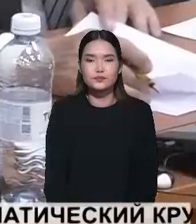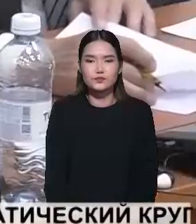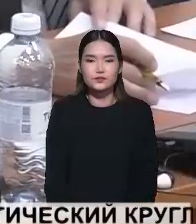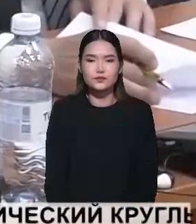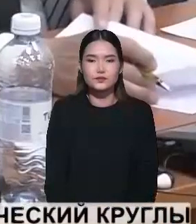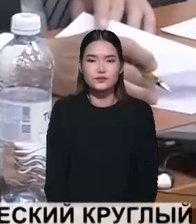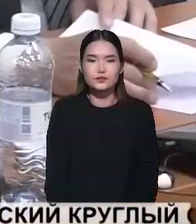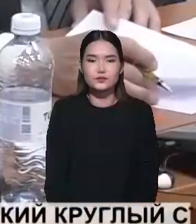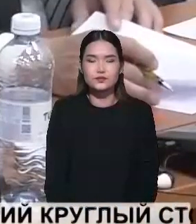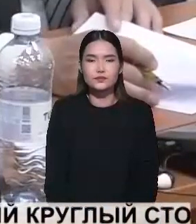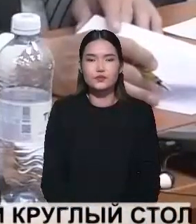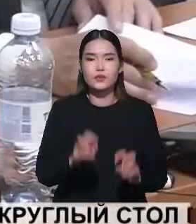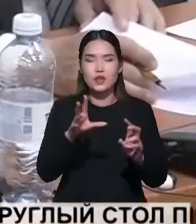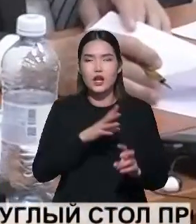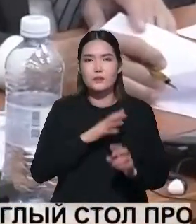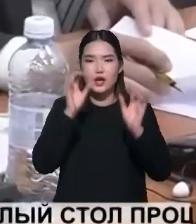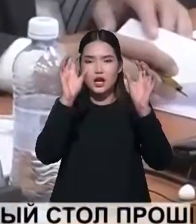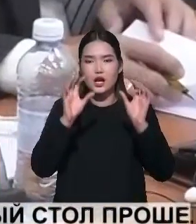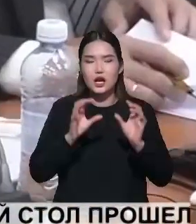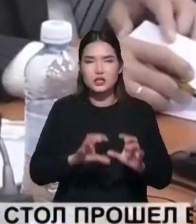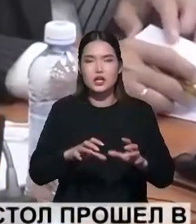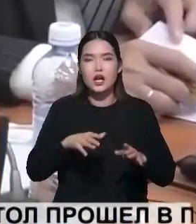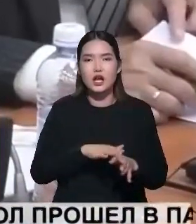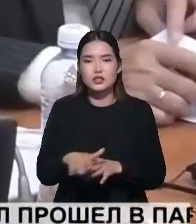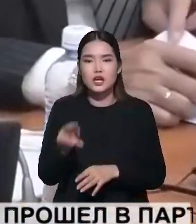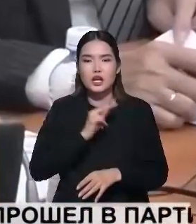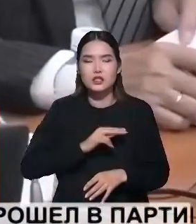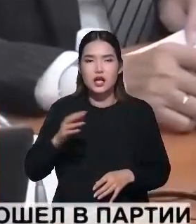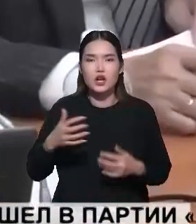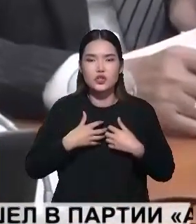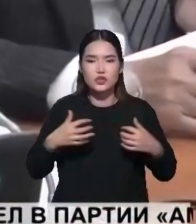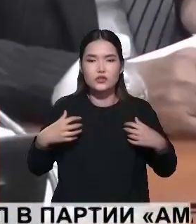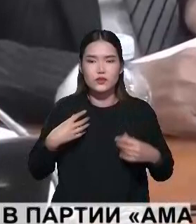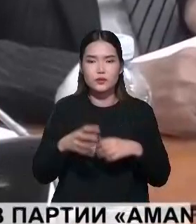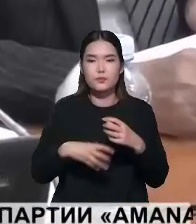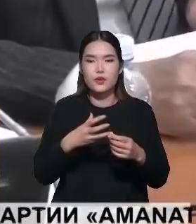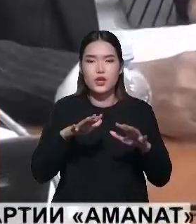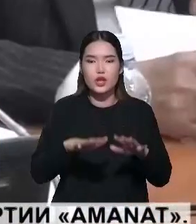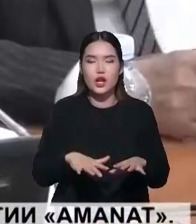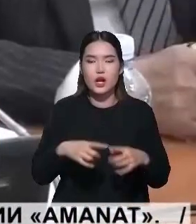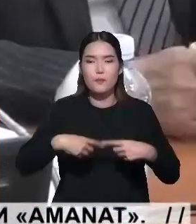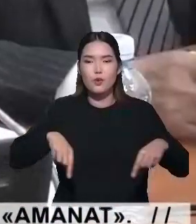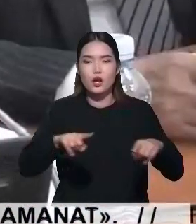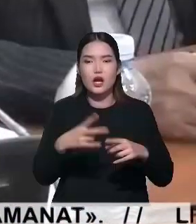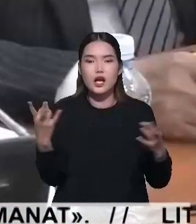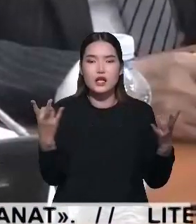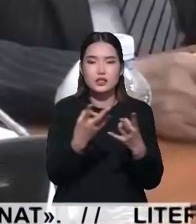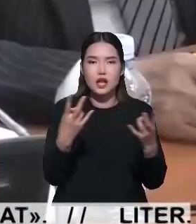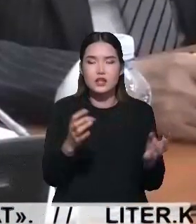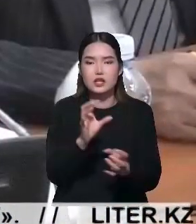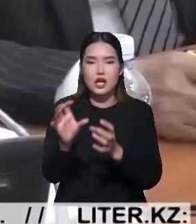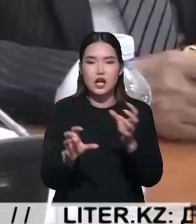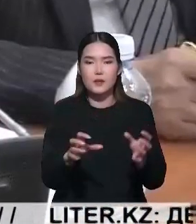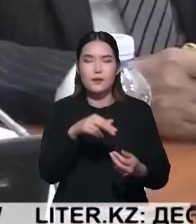Соответственно, в статье 10 закона об охране, воспроизводстве и использовании животного мира у нас местные исполнительные органы обязаны обеспечивать